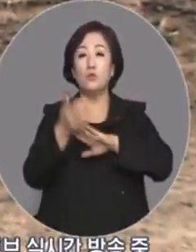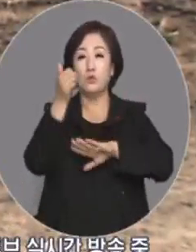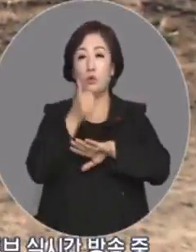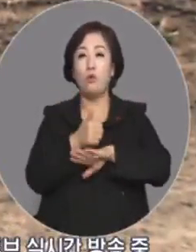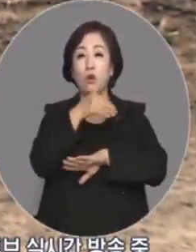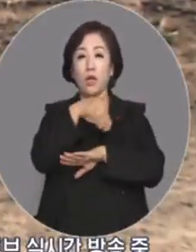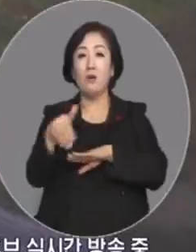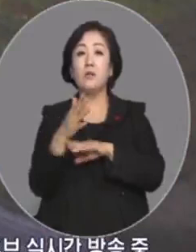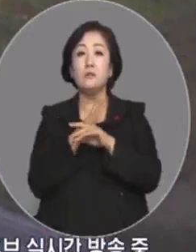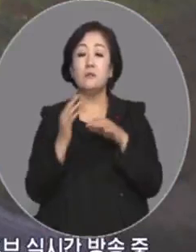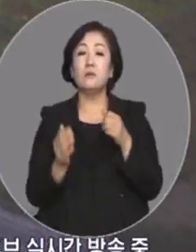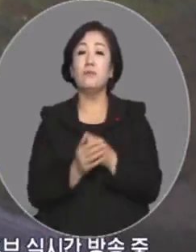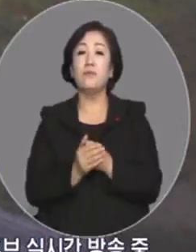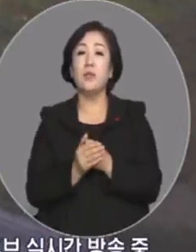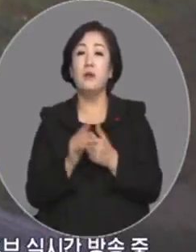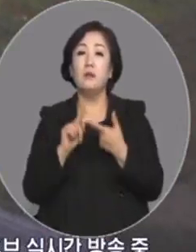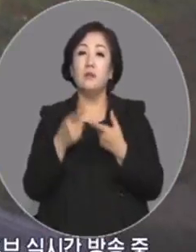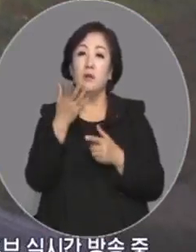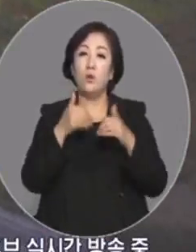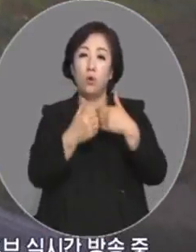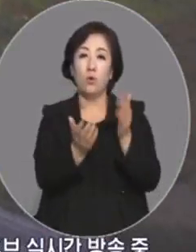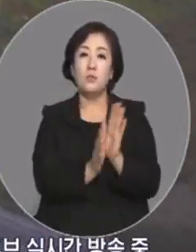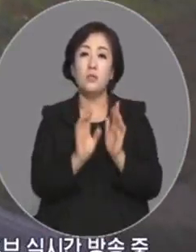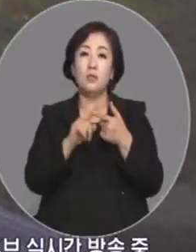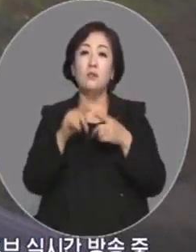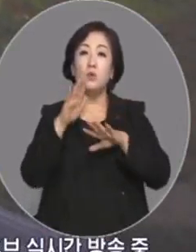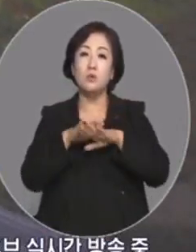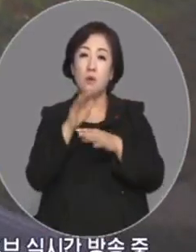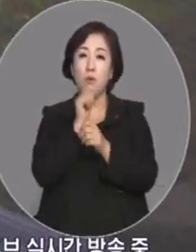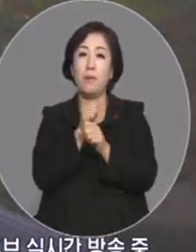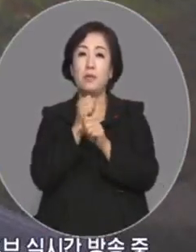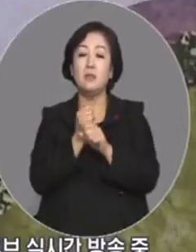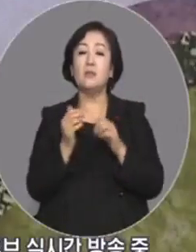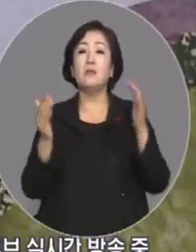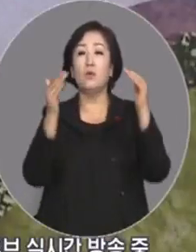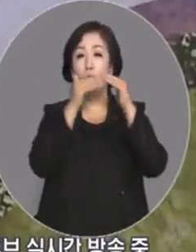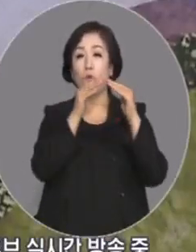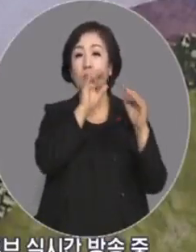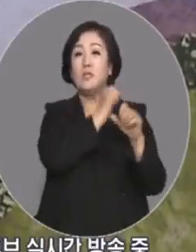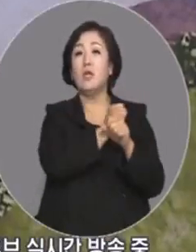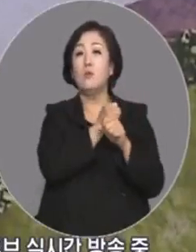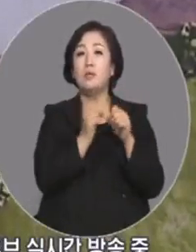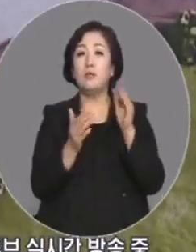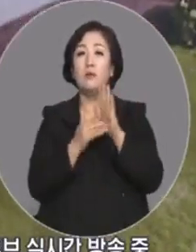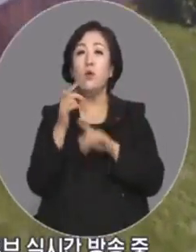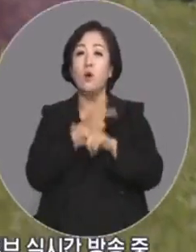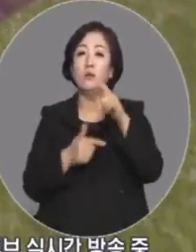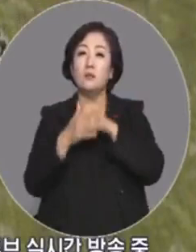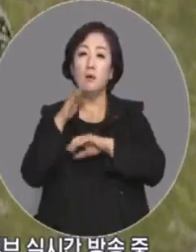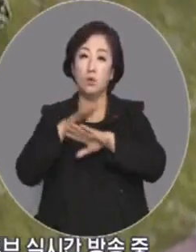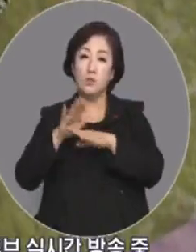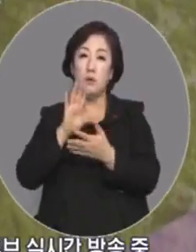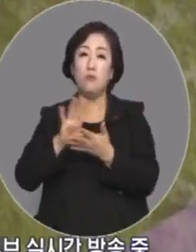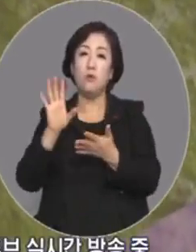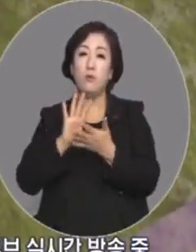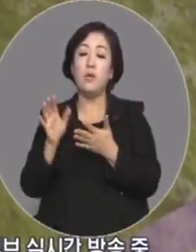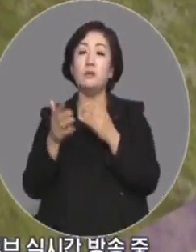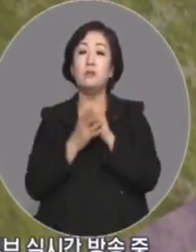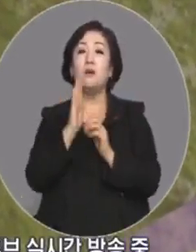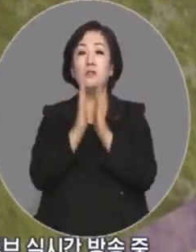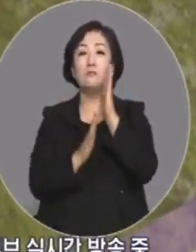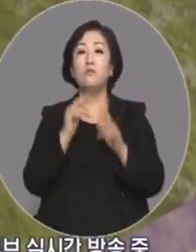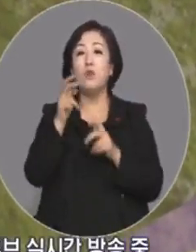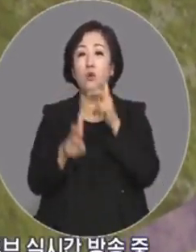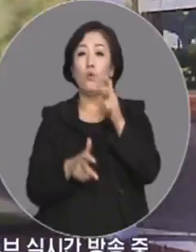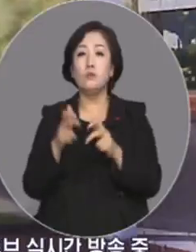하고 있습니다. 이곳에는 농산물을 생산하는 스마트팜 단지, 최적의 농산물 생산을 위한